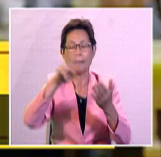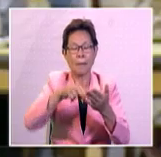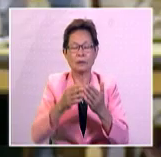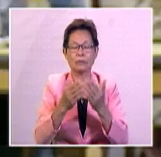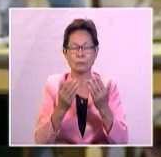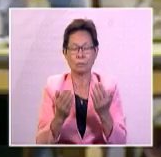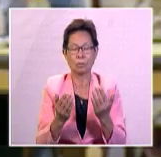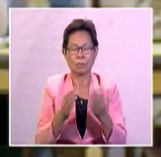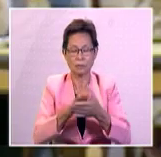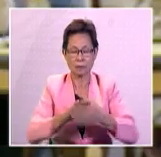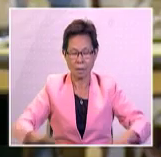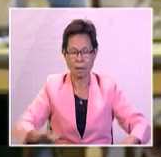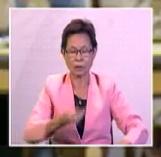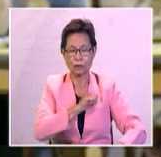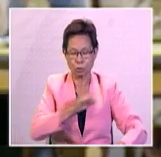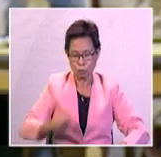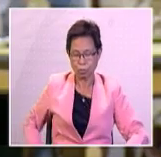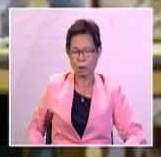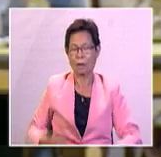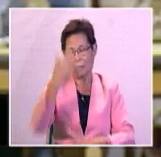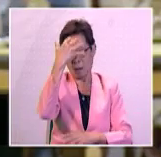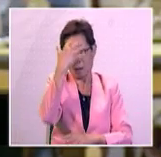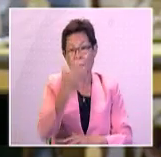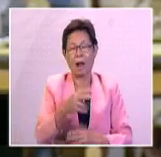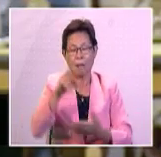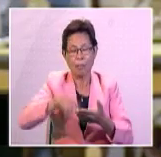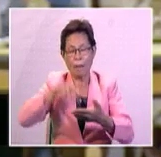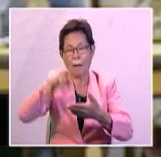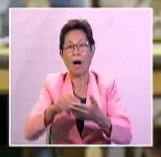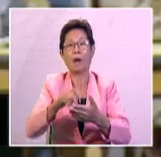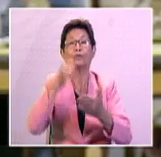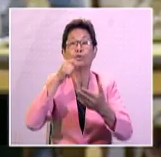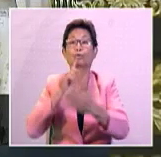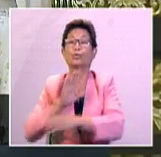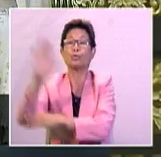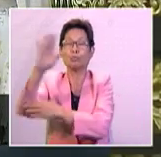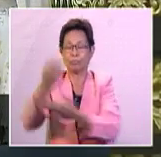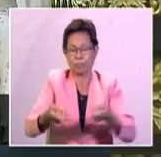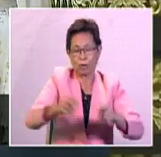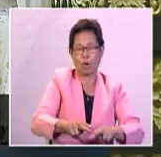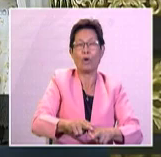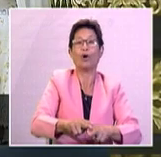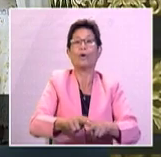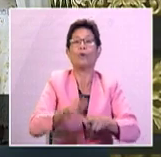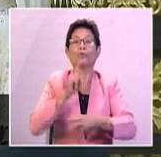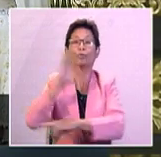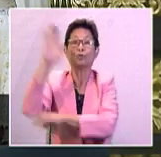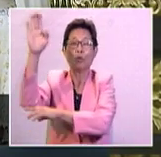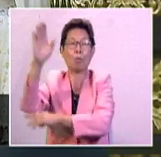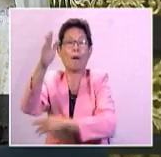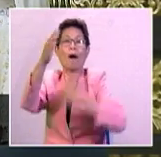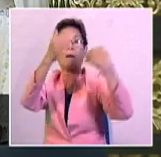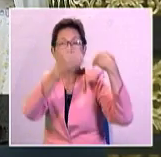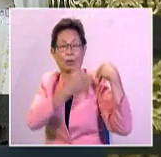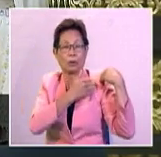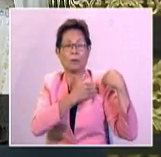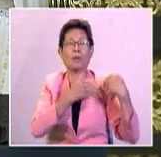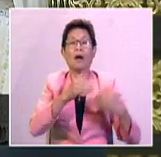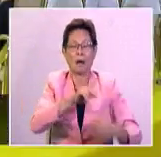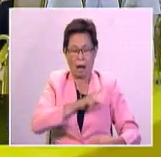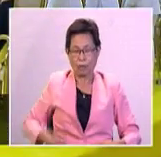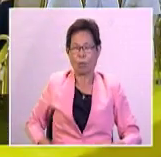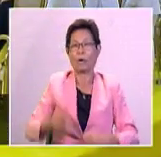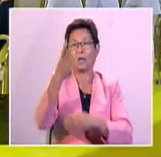selamat. Al-Sultan Abdullah melafaz sumpah dan menandatangani surat sumpah jawatan sebagai Yang di-Pertuan Agong ke-16